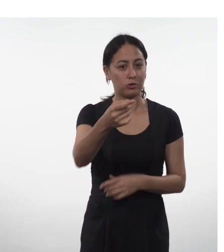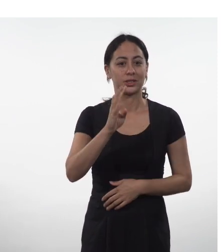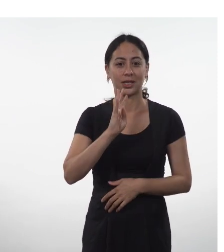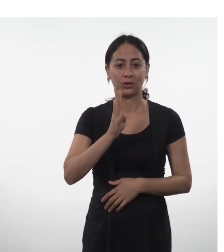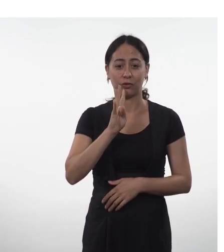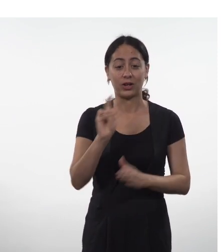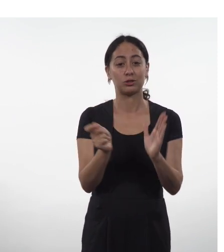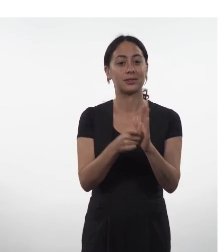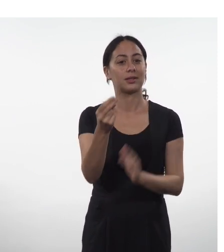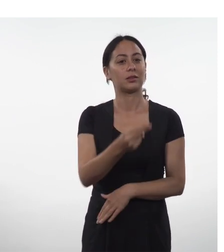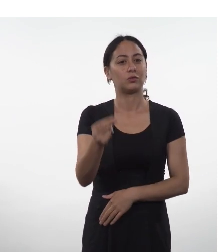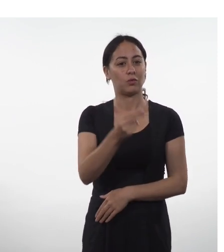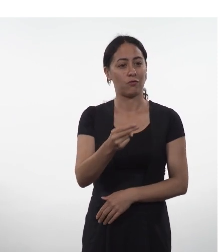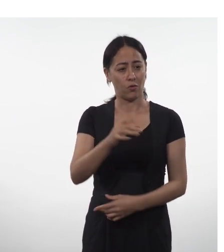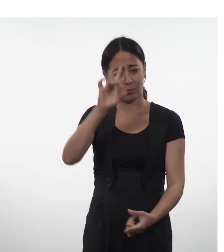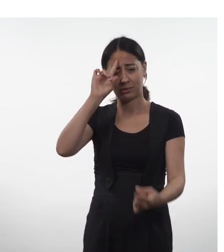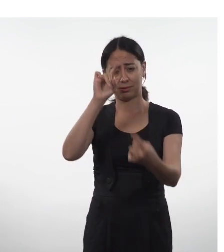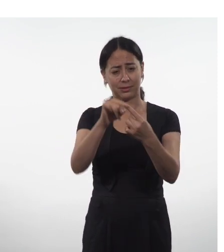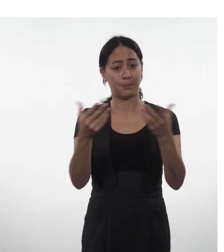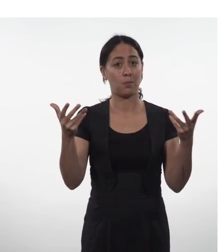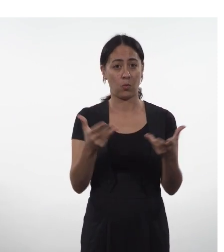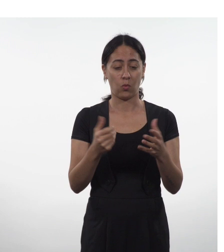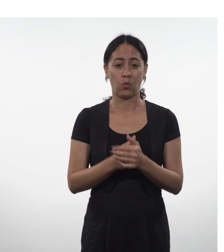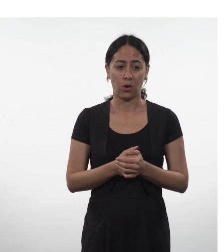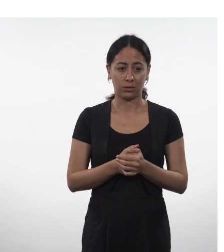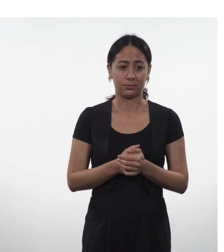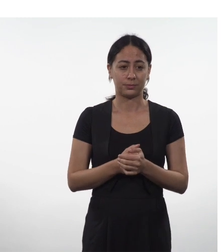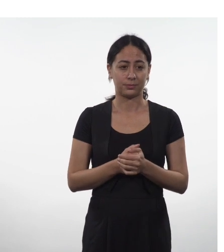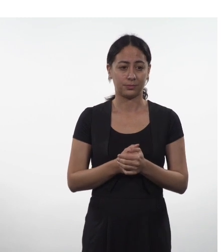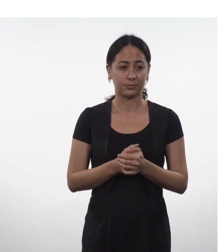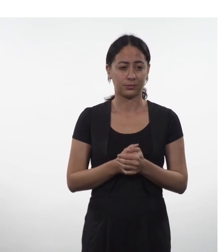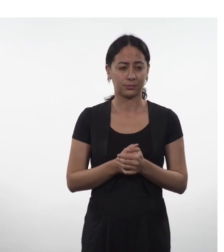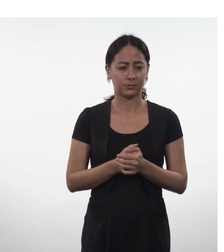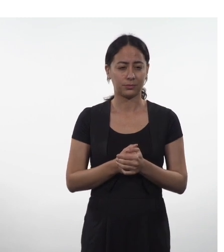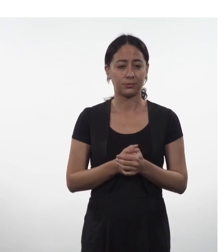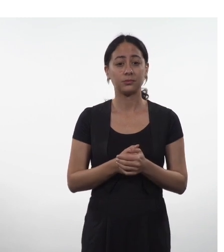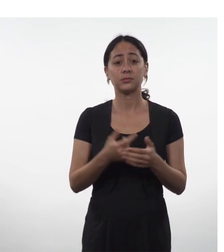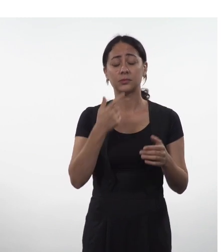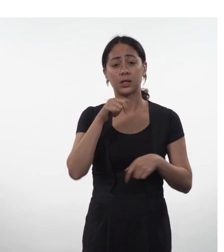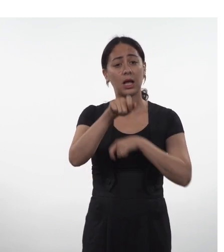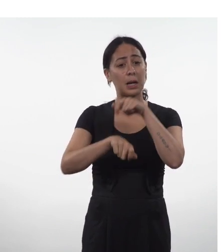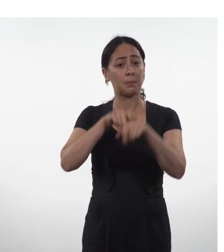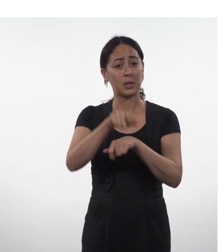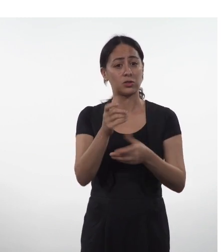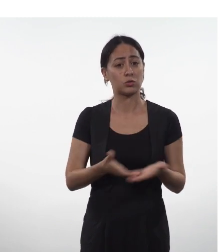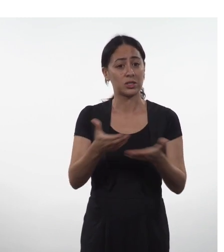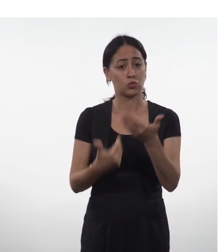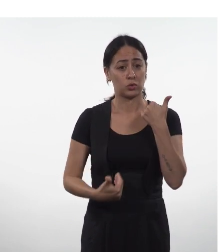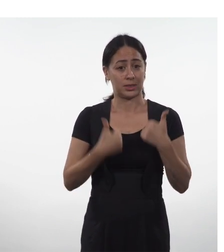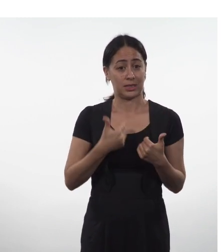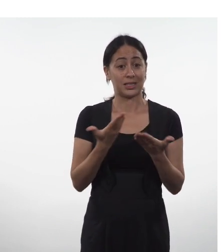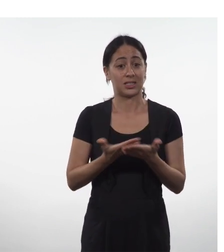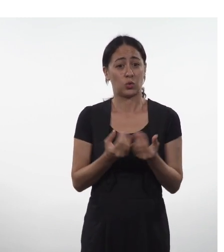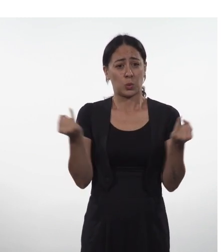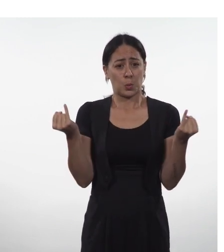en novembre sur l'importance de détecter la dénutrition chez les personnes en situation de handicap